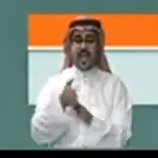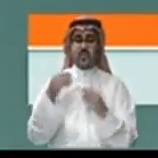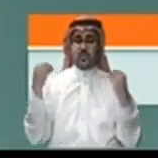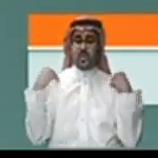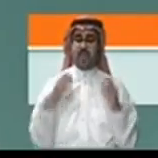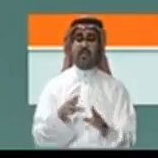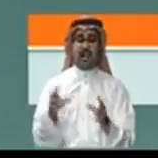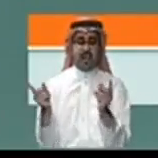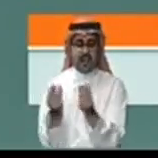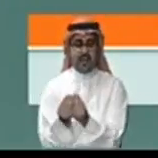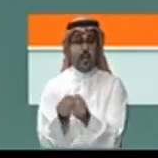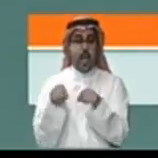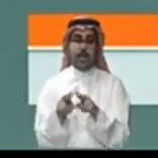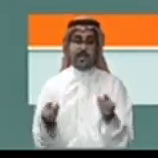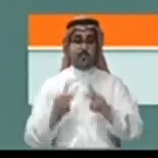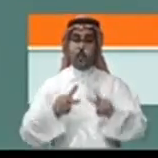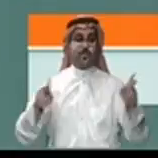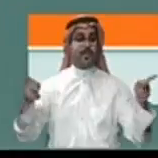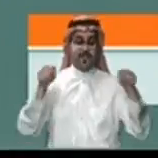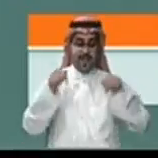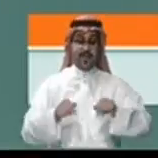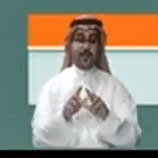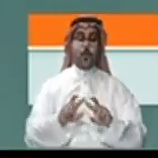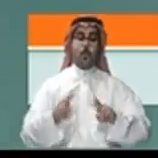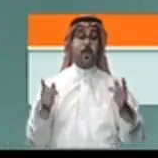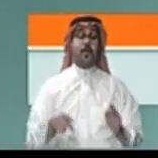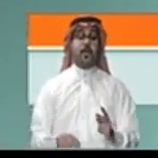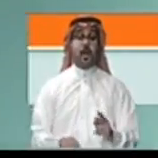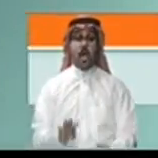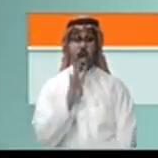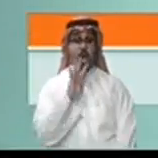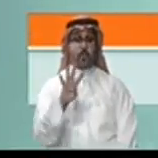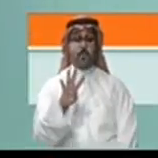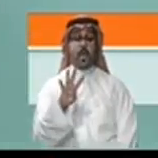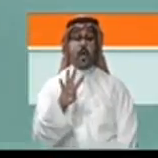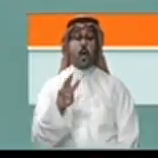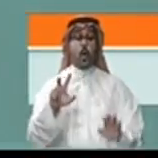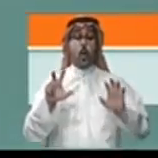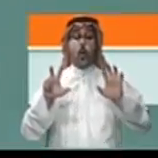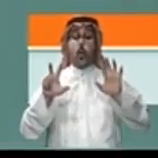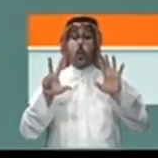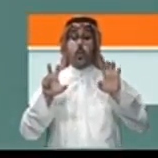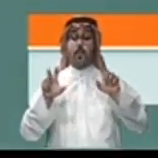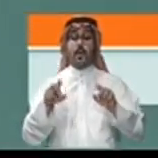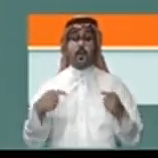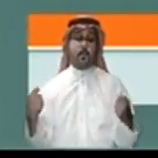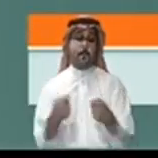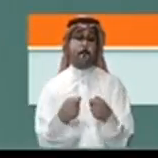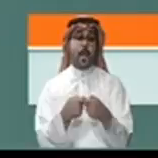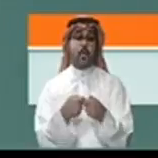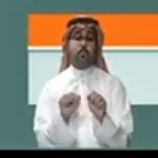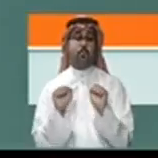التحفيز والتفعيل لها، وهذا يظهر من خلال تخصيص ما يقارب 480 مليون لهذا الأمر فقط